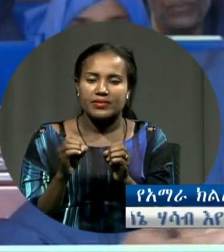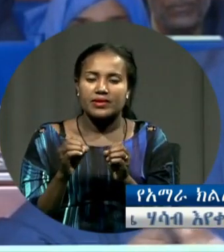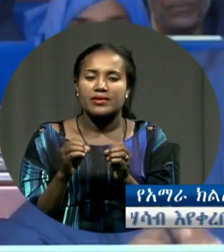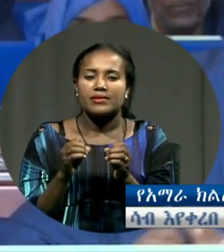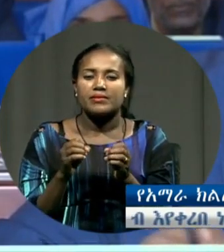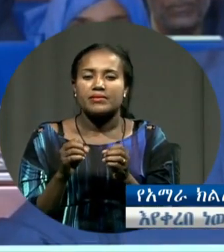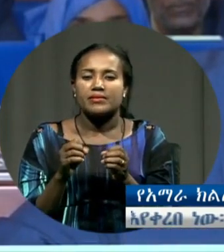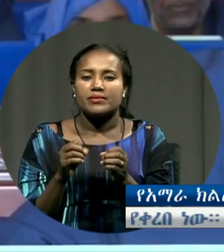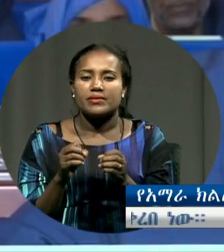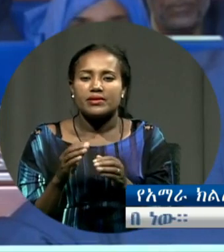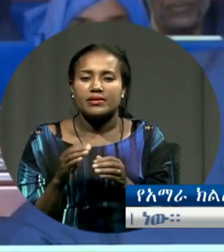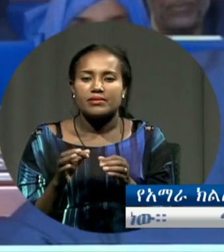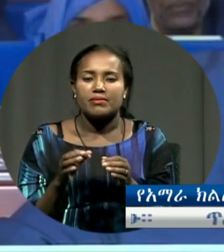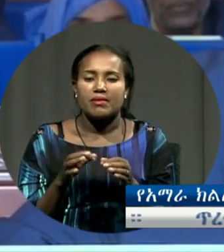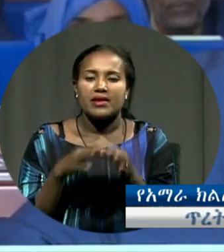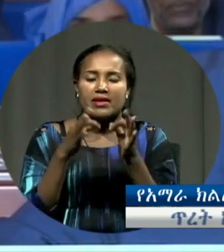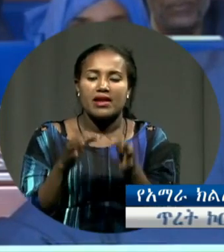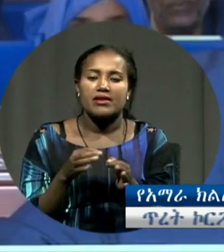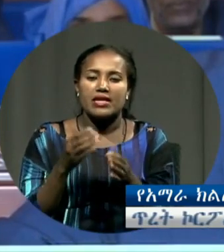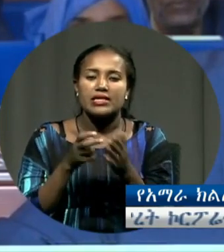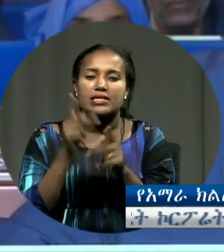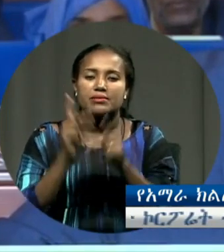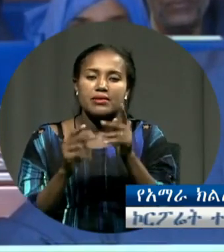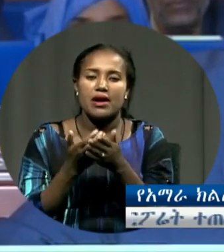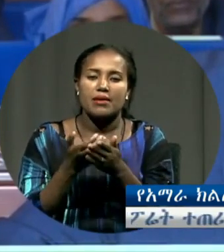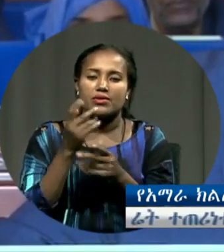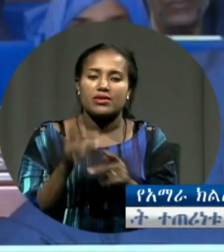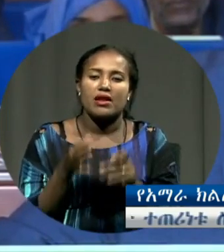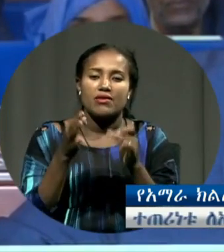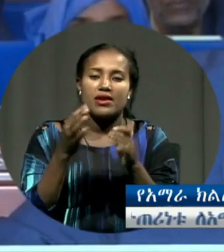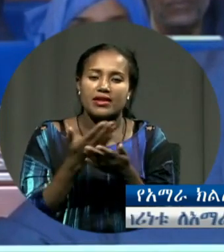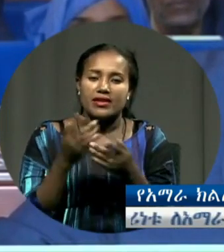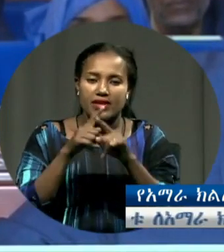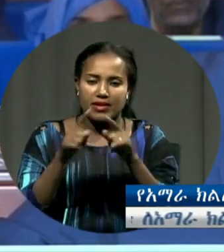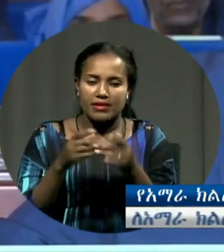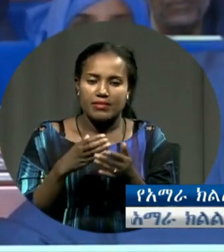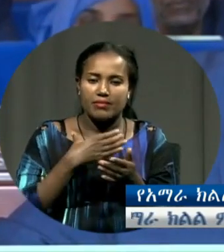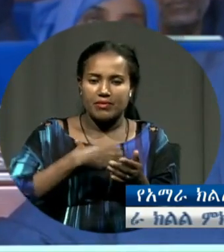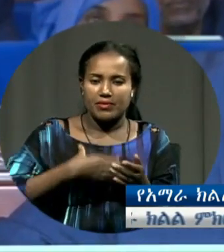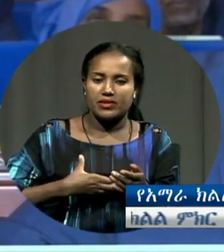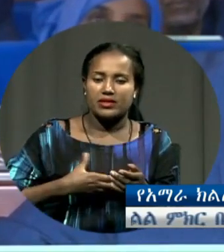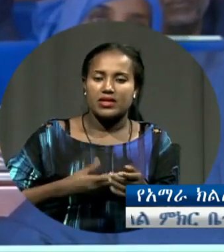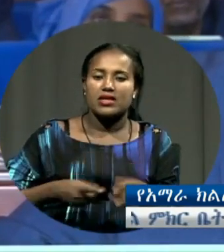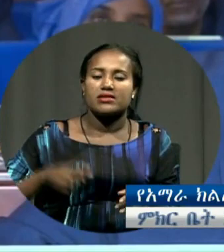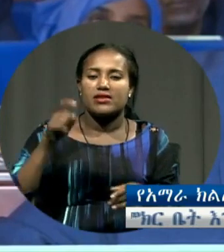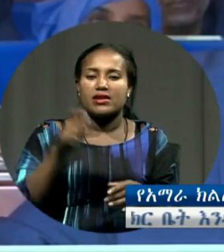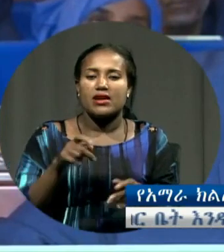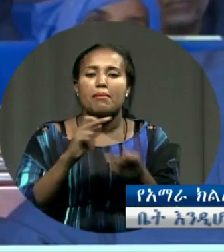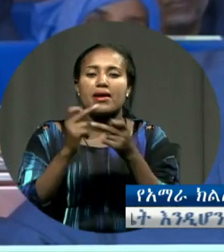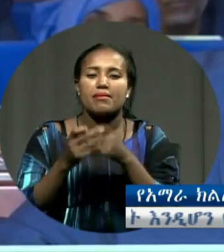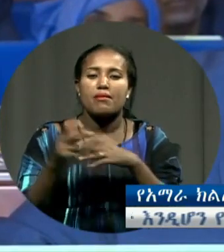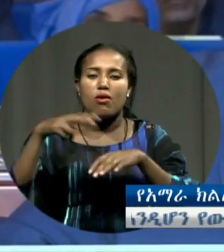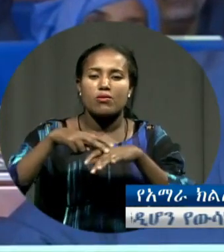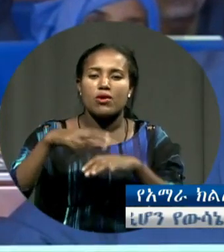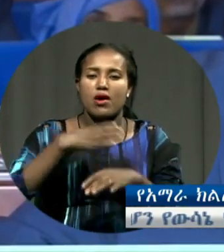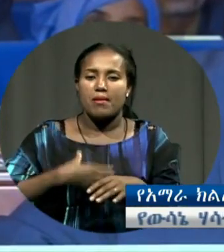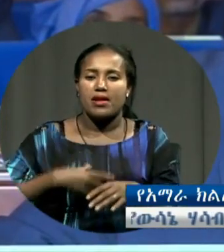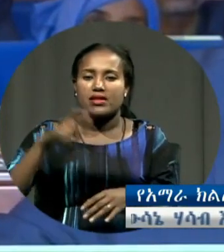የህዝብ ሀብት እንዲሆን ተላልፏል። ነገር ግን ደግሞ የሜምበርስ ያስፈልጋሉ። ካምፓኒ ማቋቋም ነውና አባላት